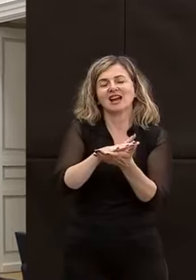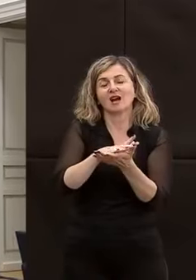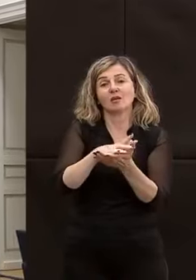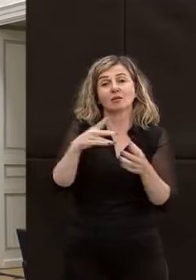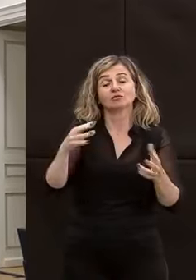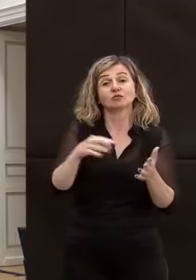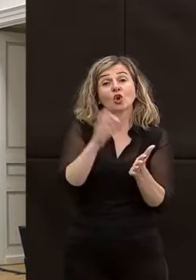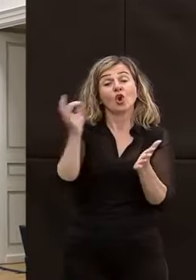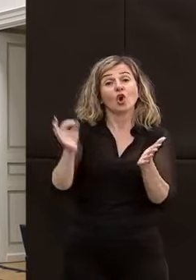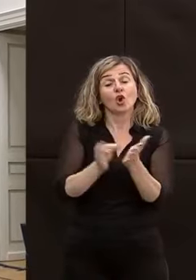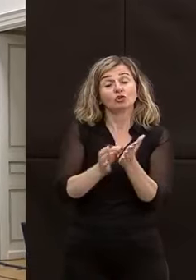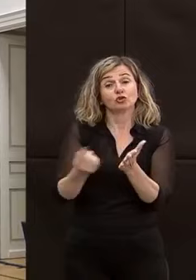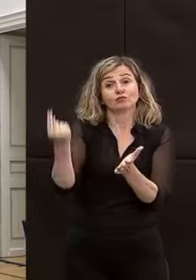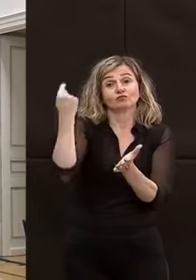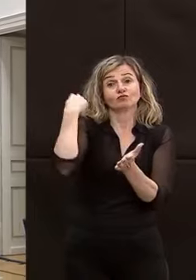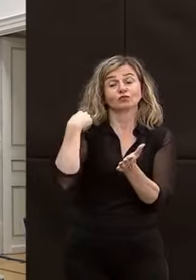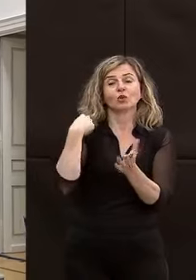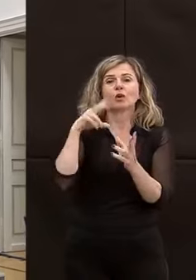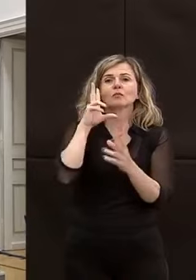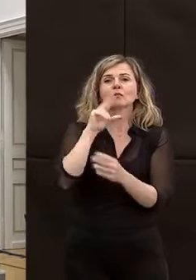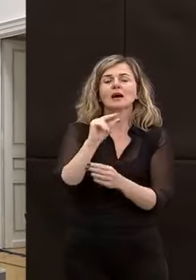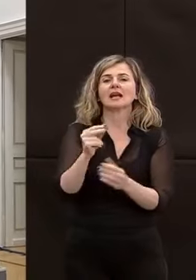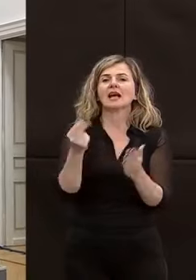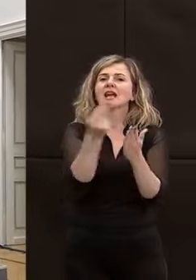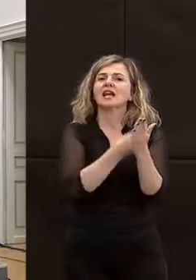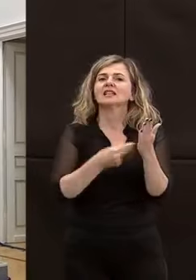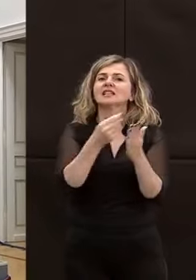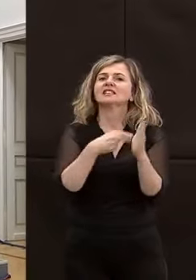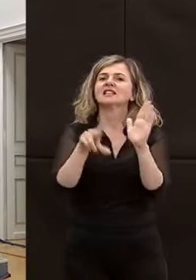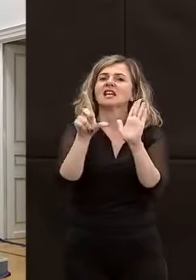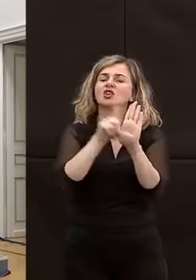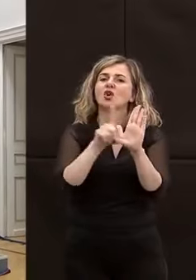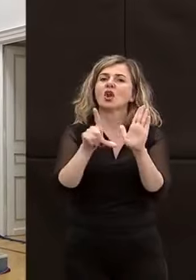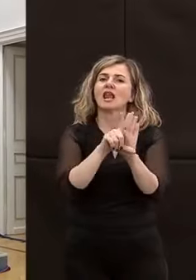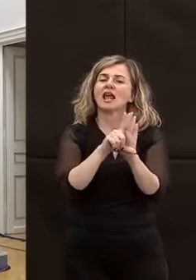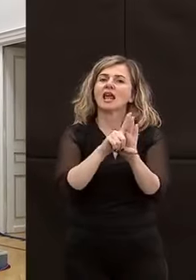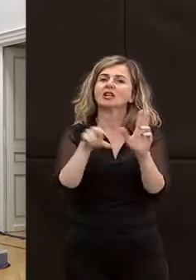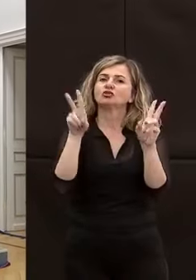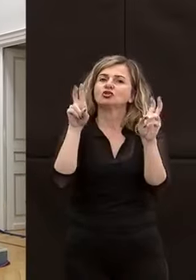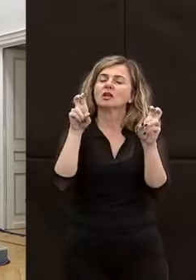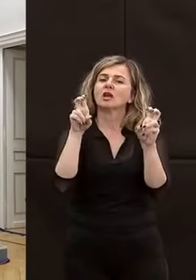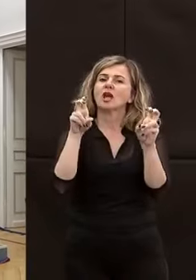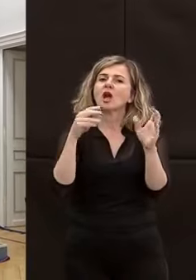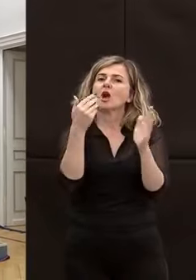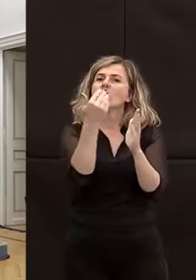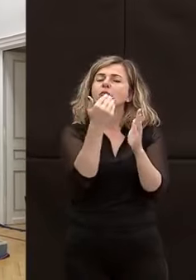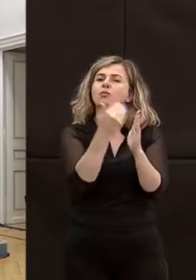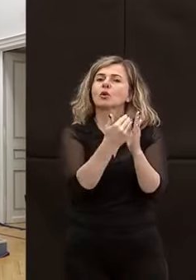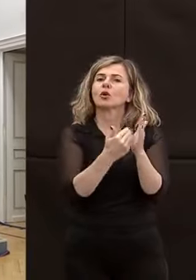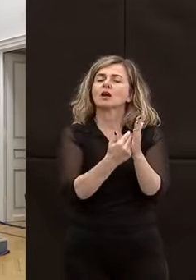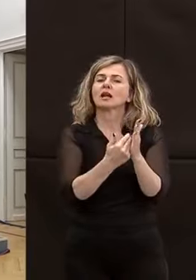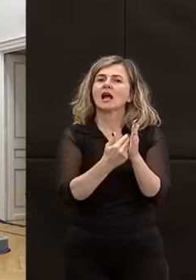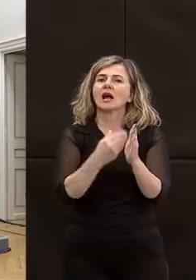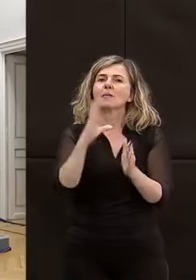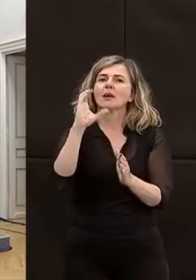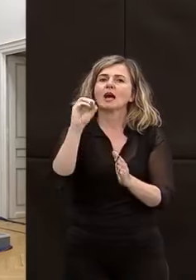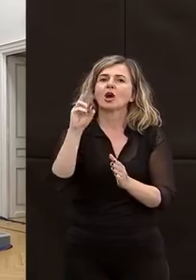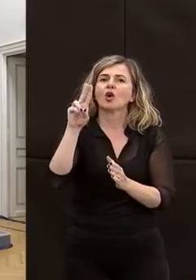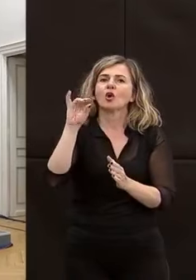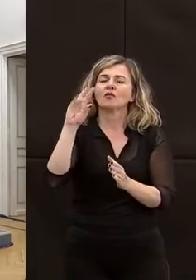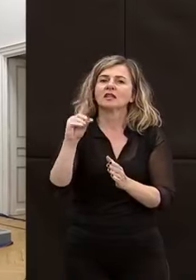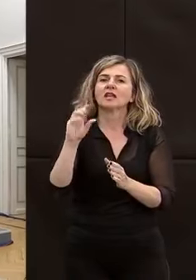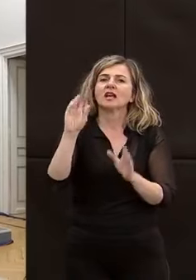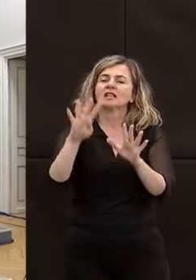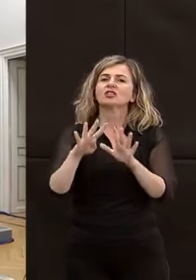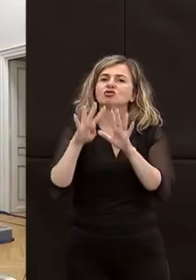ieri torneremo a parlare del disegno di legge chiamato programma cover del 19 che la giunta provinciale